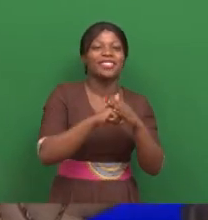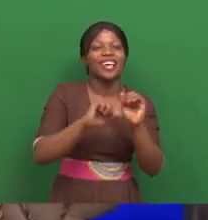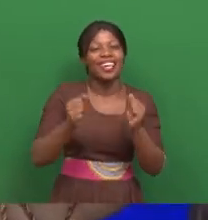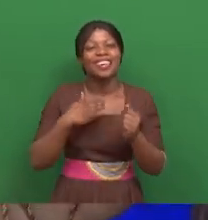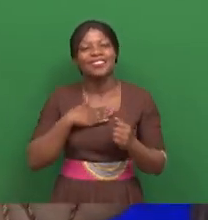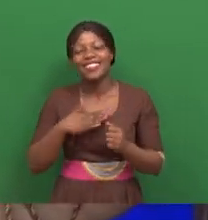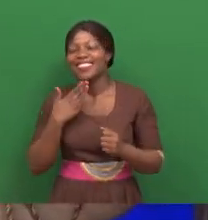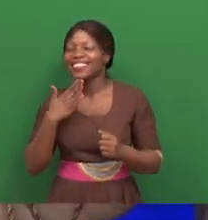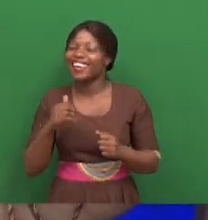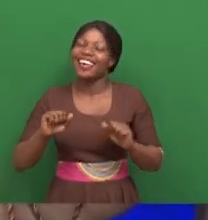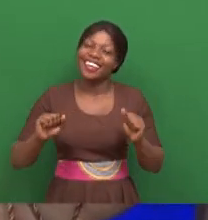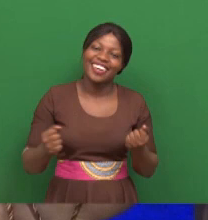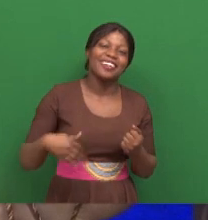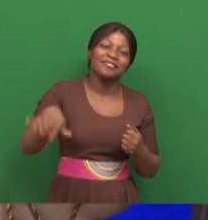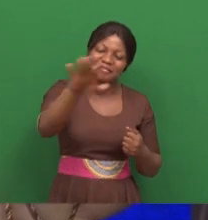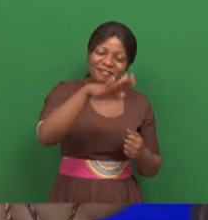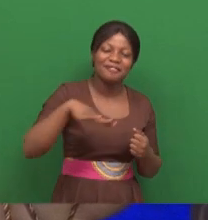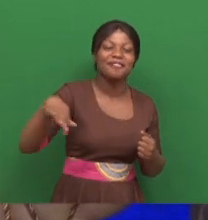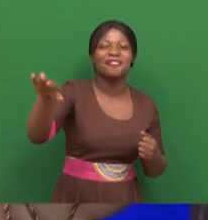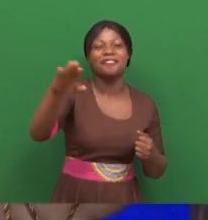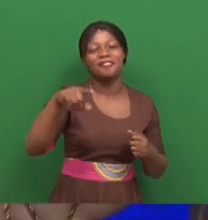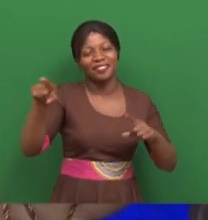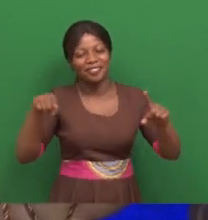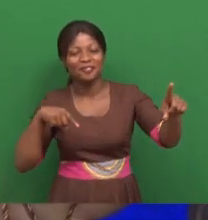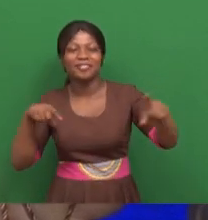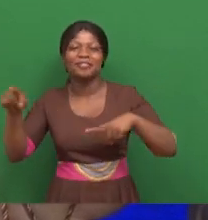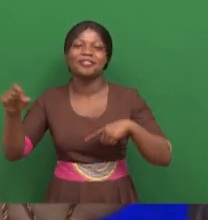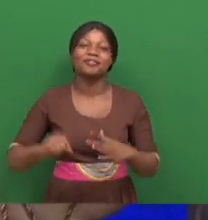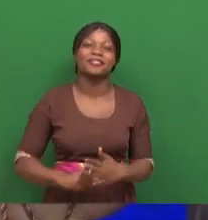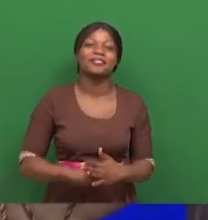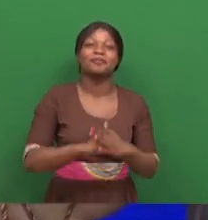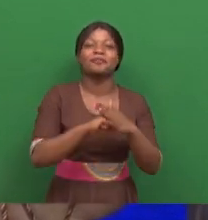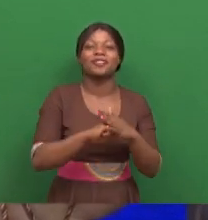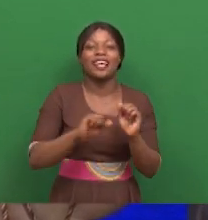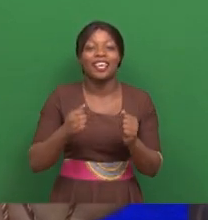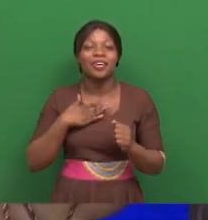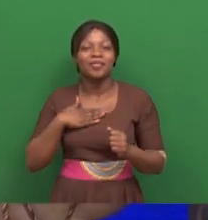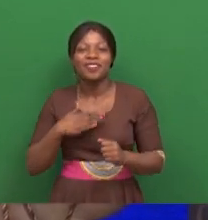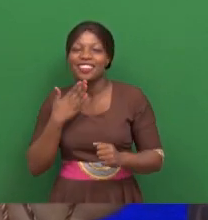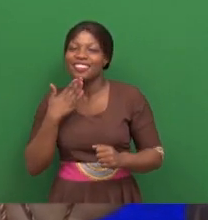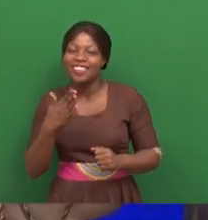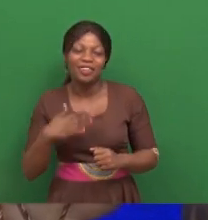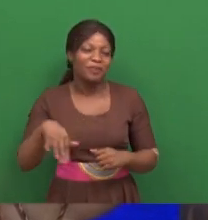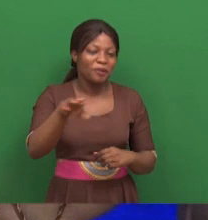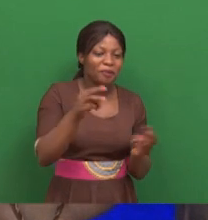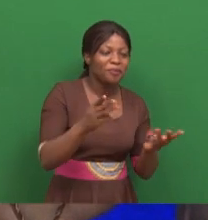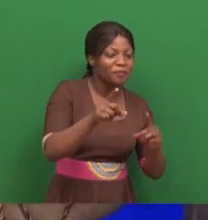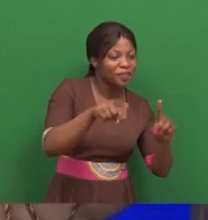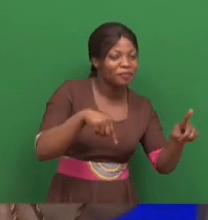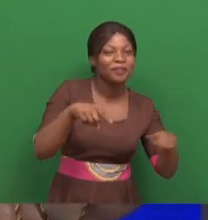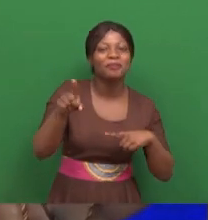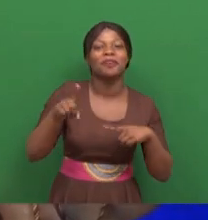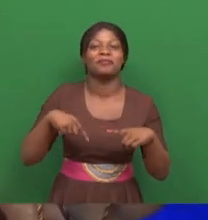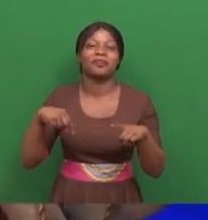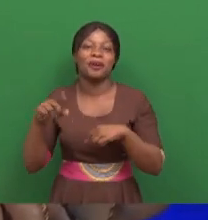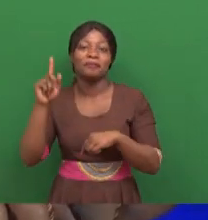Regai ndikutendei neuwandu hwenyu nokuti chabva chatsuka chiringa zuva chikakwata. Regai nditende vakotsveri vedu veTraffic Safety